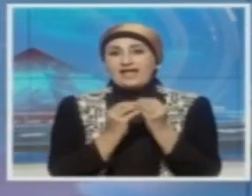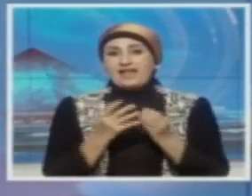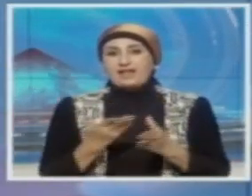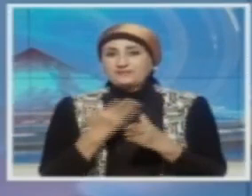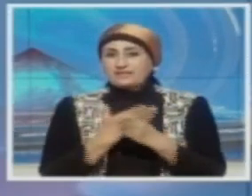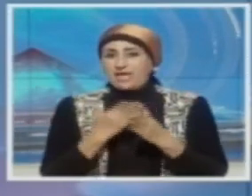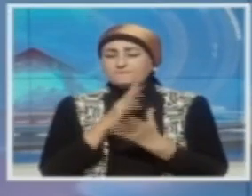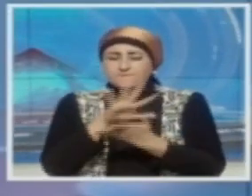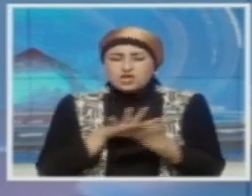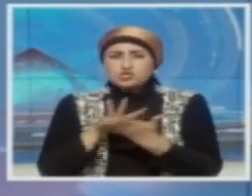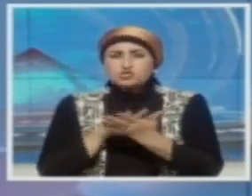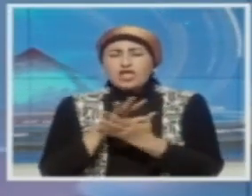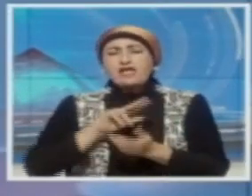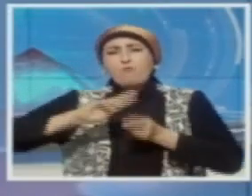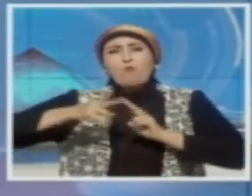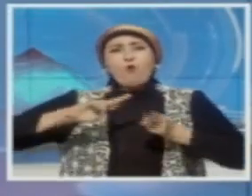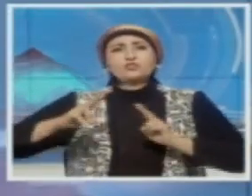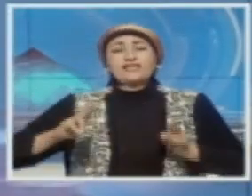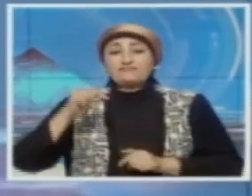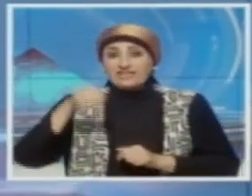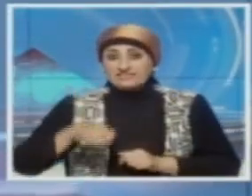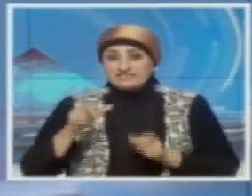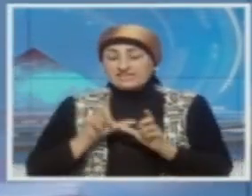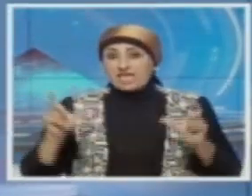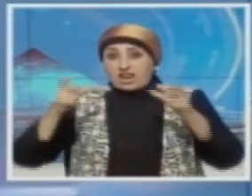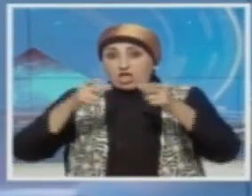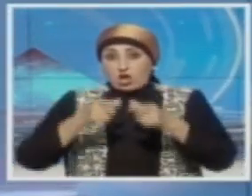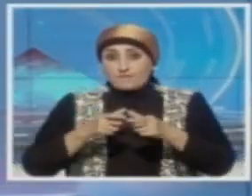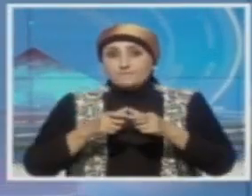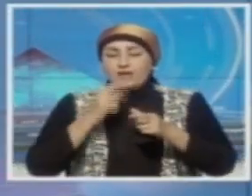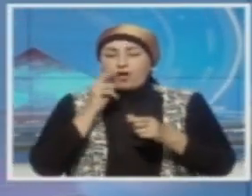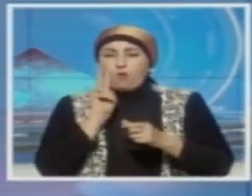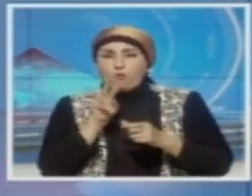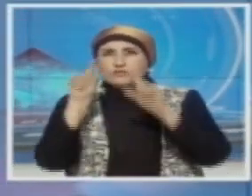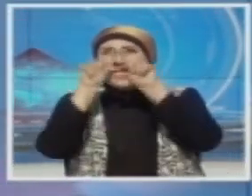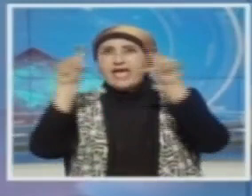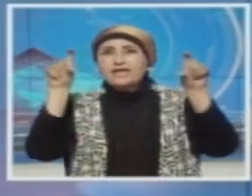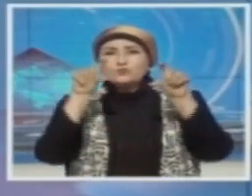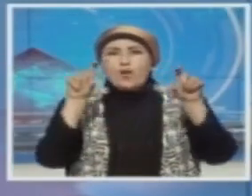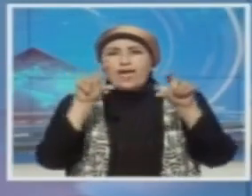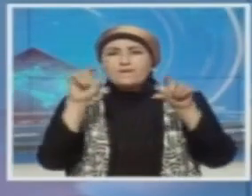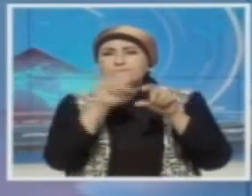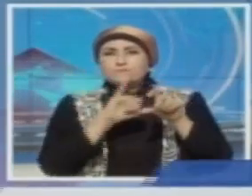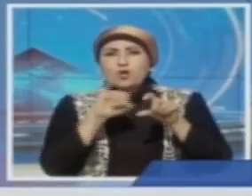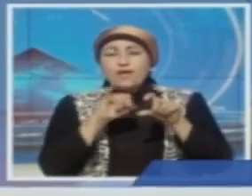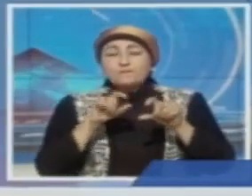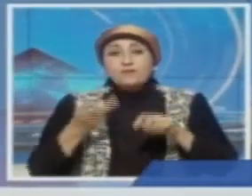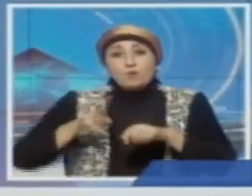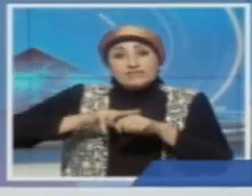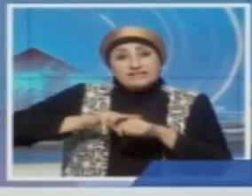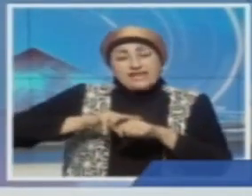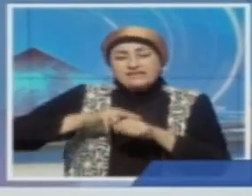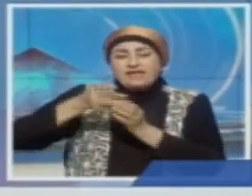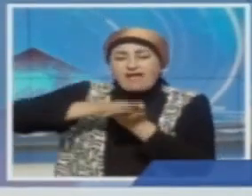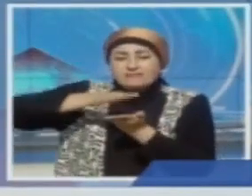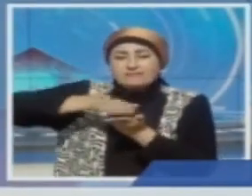ازمات متعدده. ارى ان هذه القمه اذا اردنا وضع عنوان رئيسي لها هي قمه اعاده ترتيب